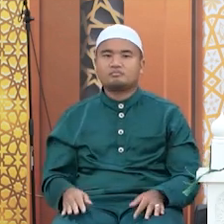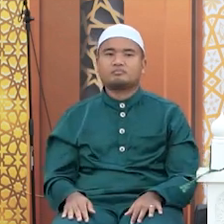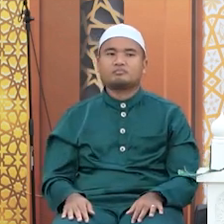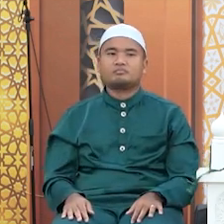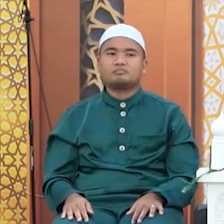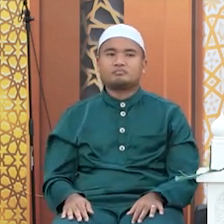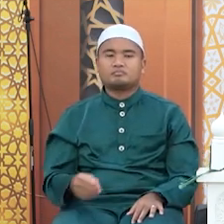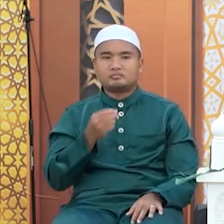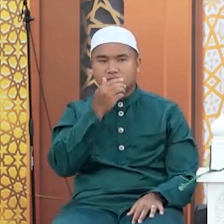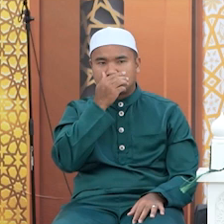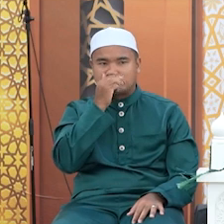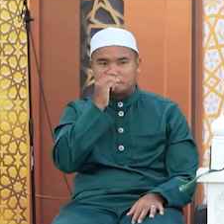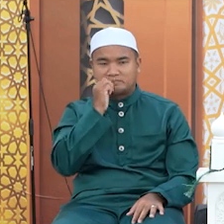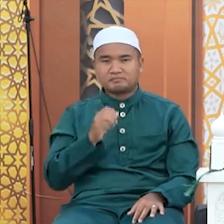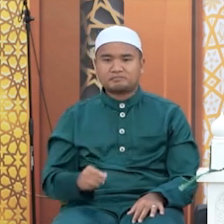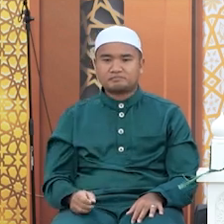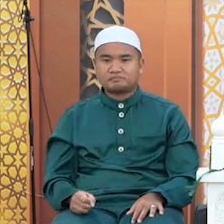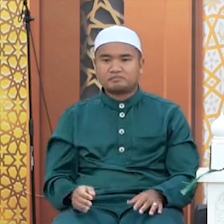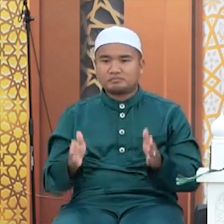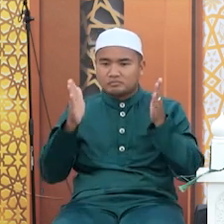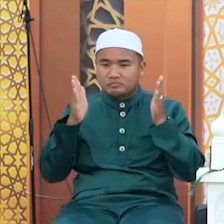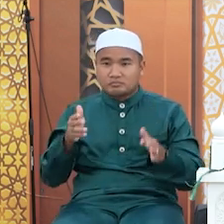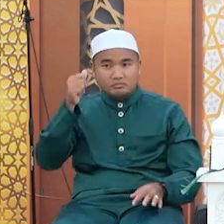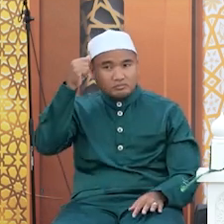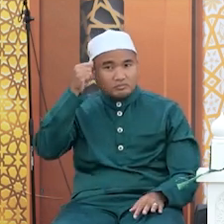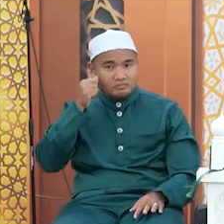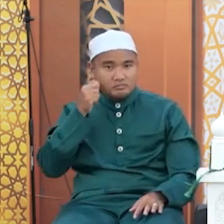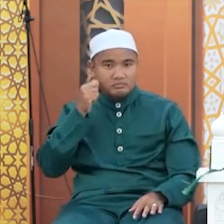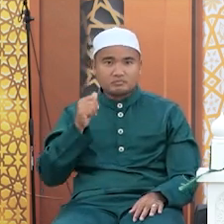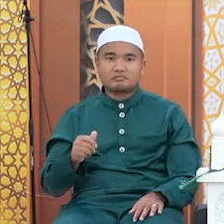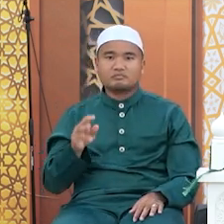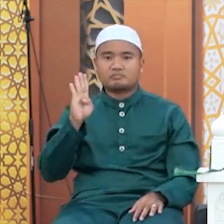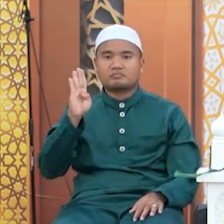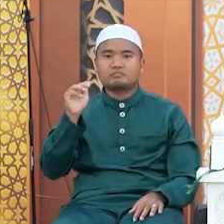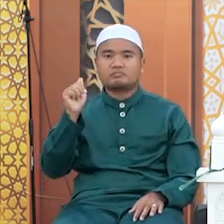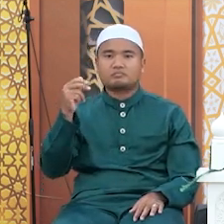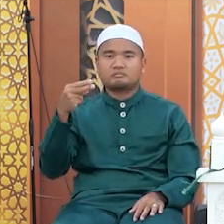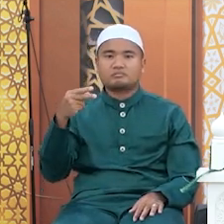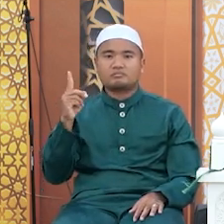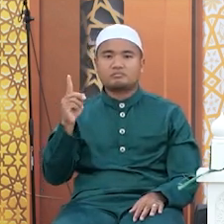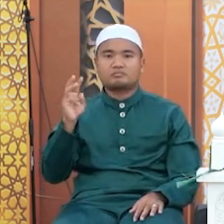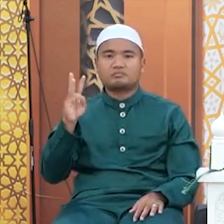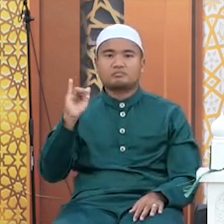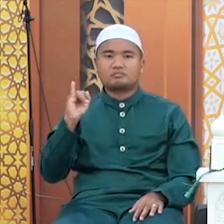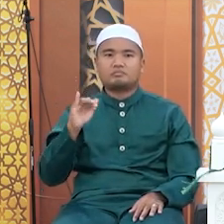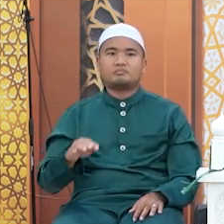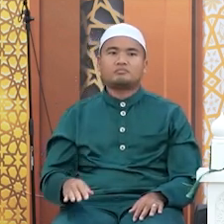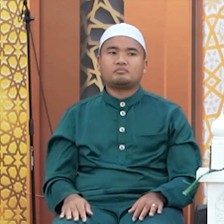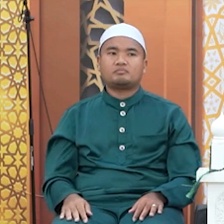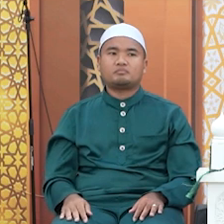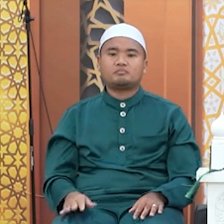Orang badui tengok Tok Imam tengah sembahyang ni, tak dah nak sambat uta, pakai lepas